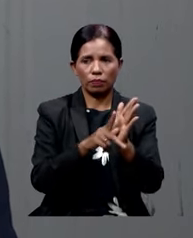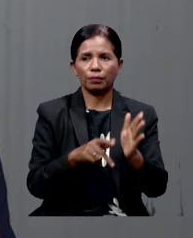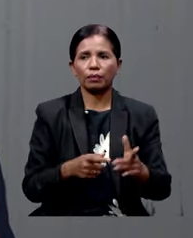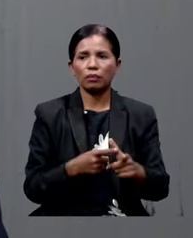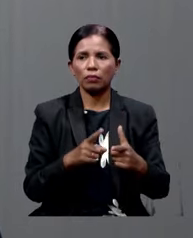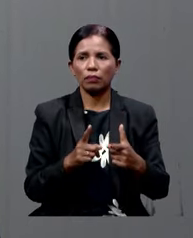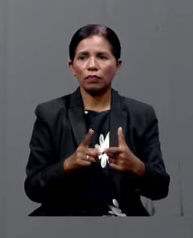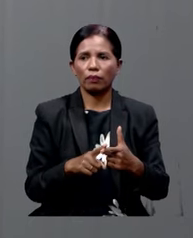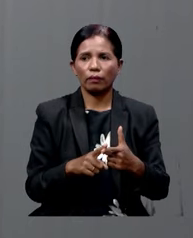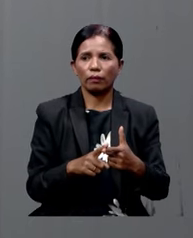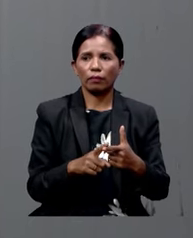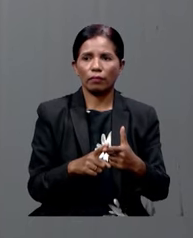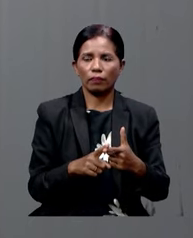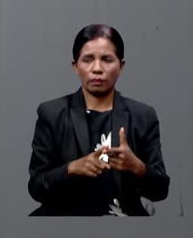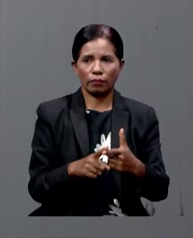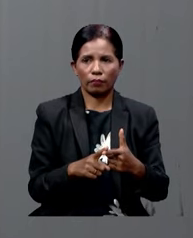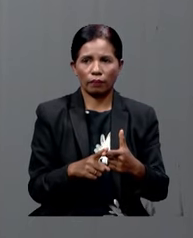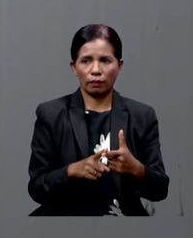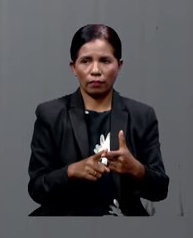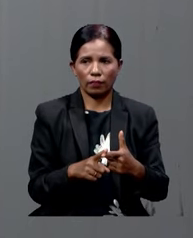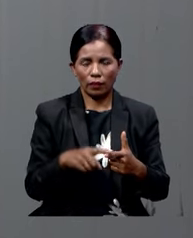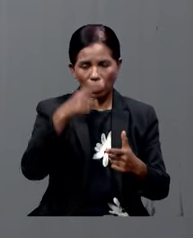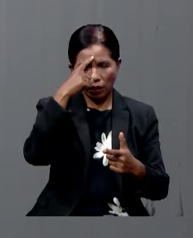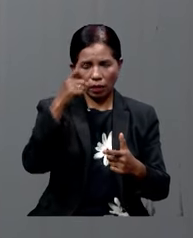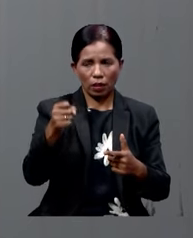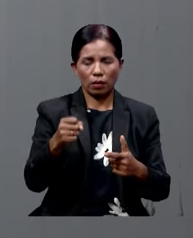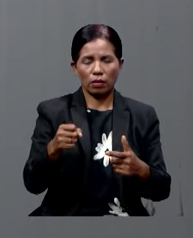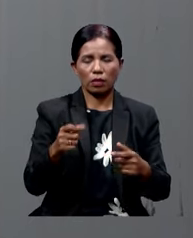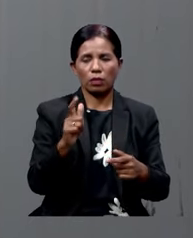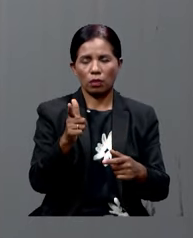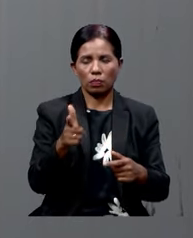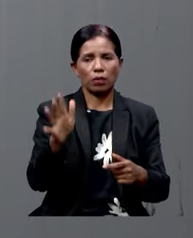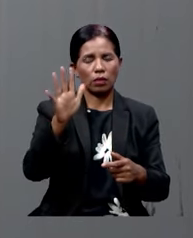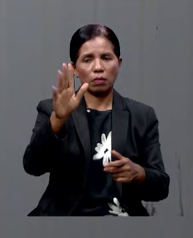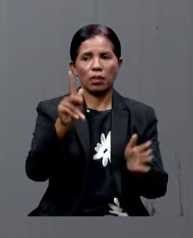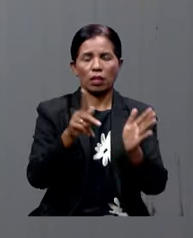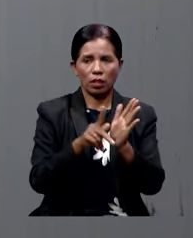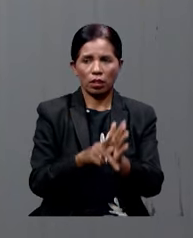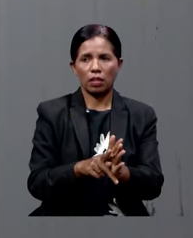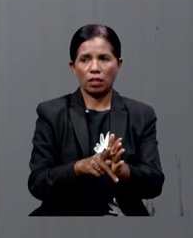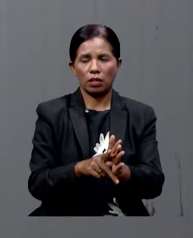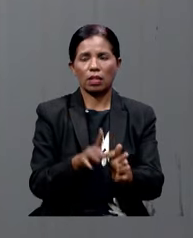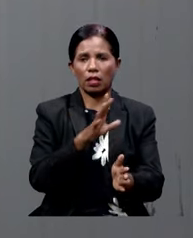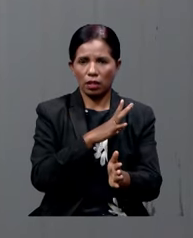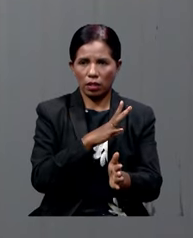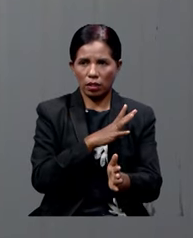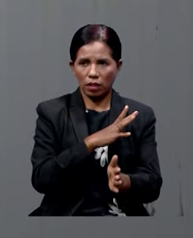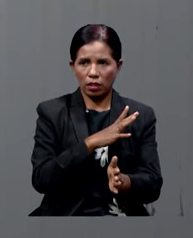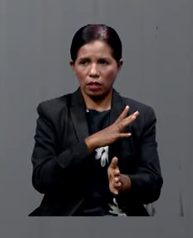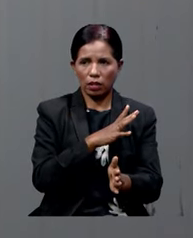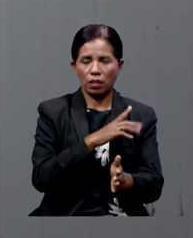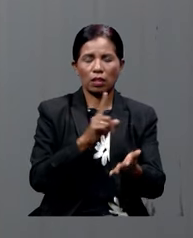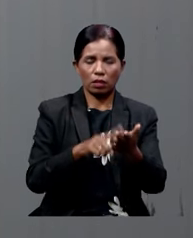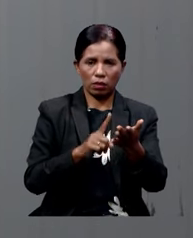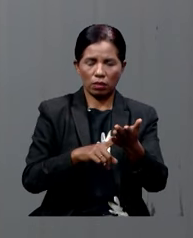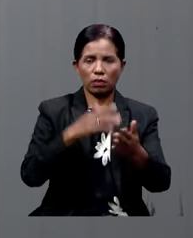Se distribui le 20 kilo, tambah 25 kilo se travelai se he in diskusan tu